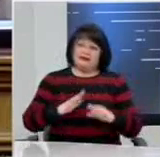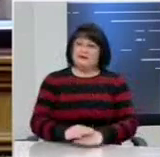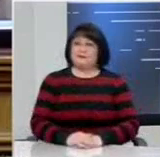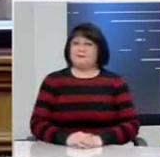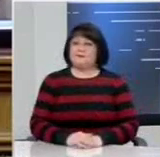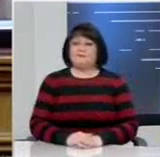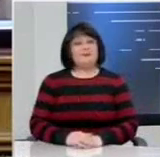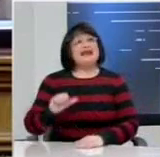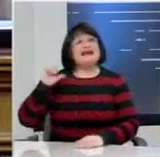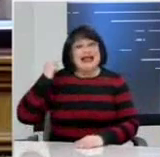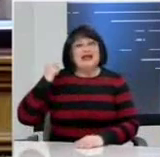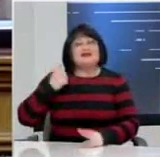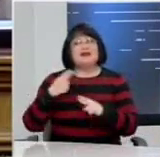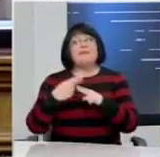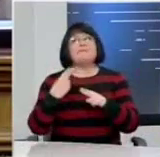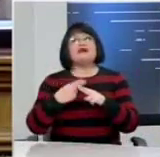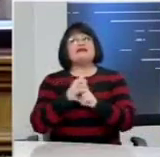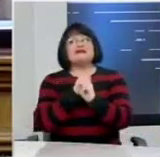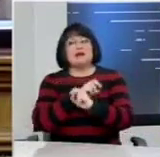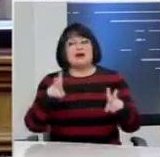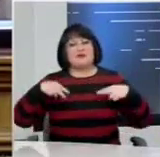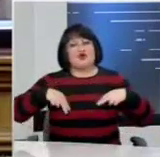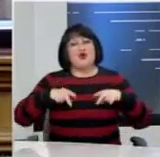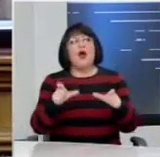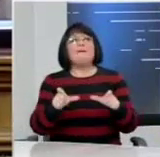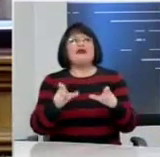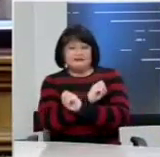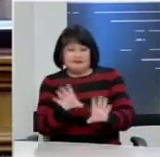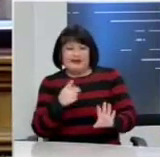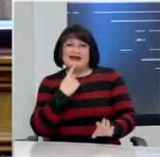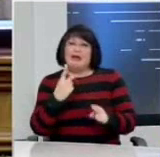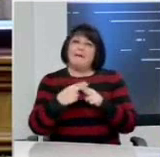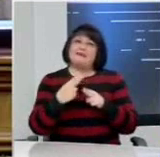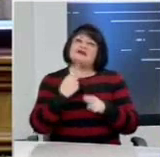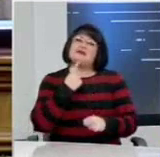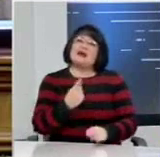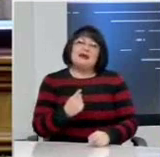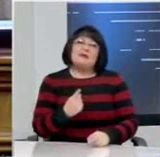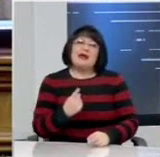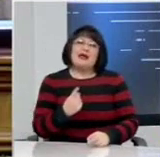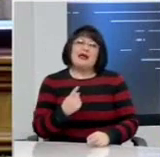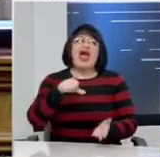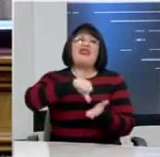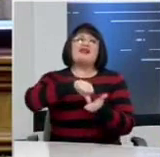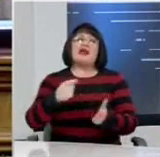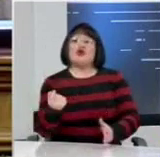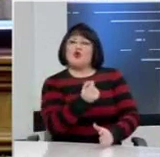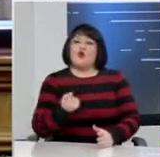χθες επίσημες πηγές του Υπουργείου Άμυνας και διαρρέουν στο Αθηναϊκό Πρακτορείο